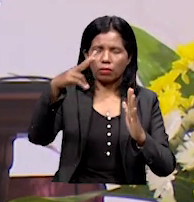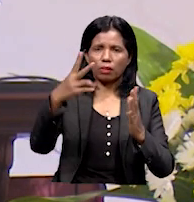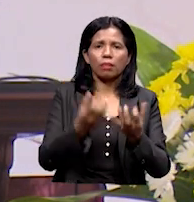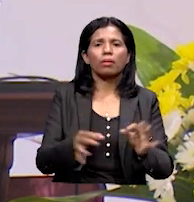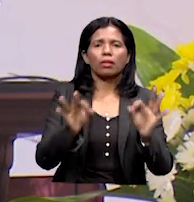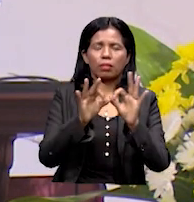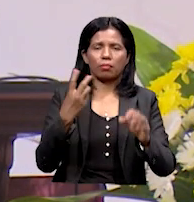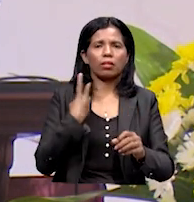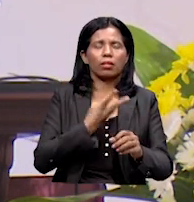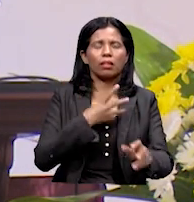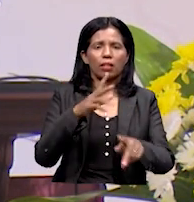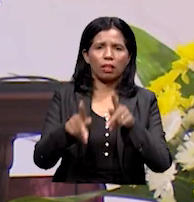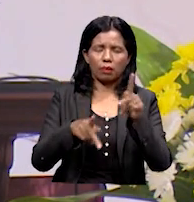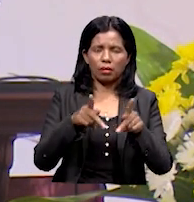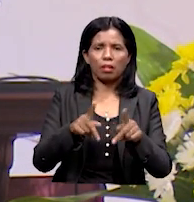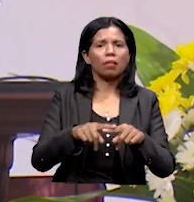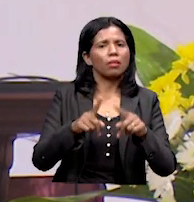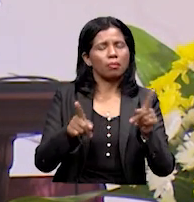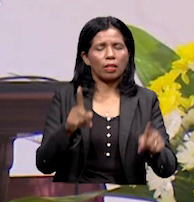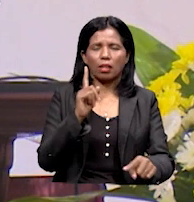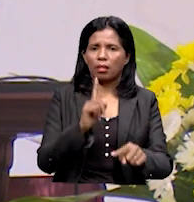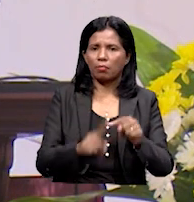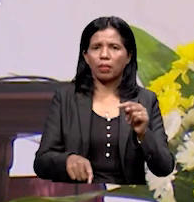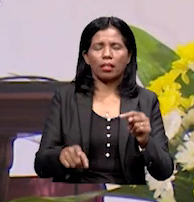ema. Mai be la bele identifica.